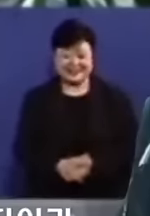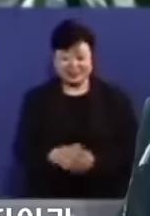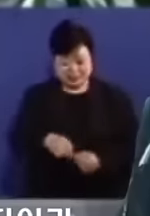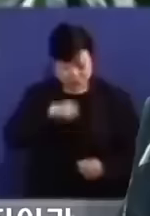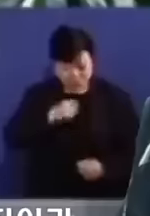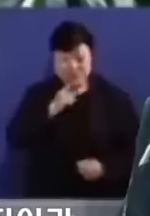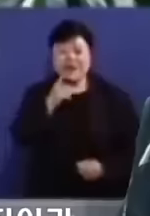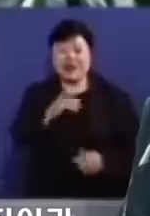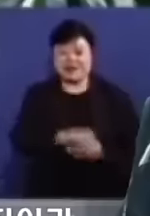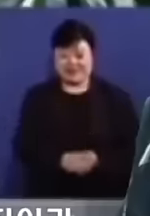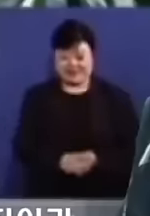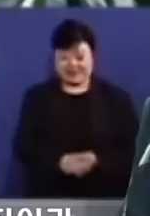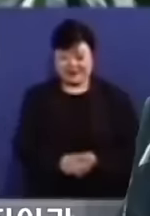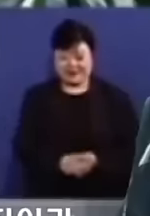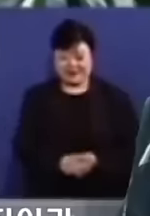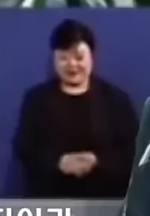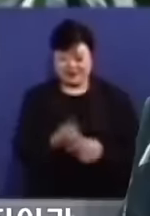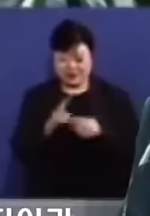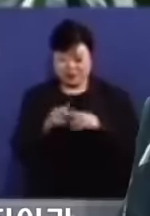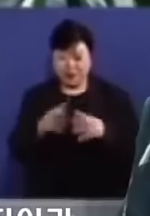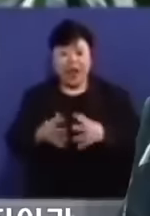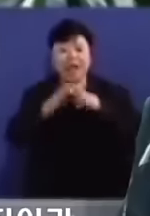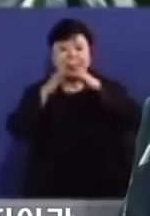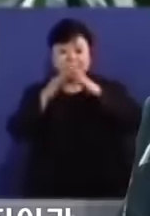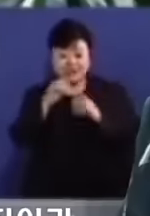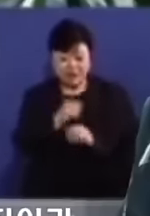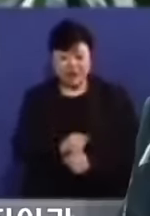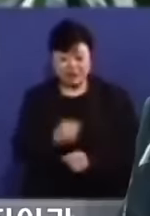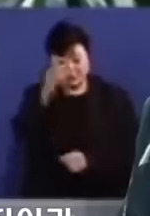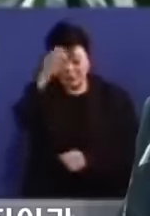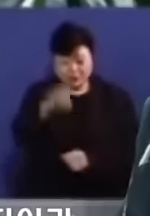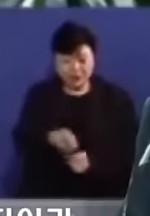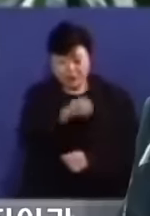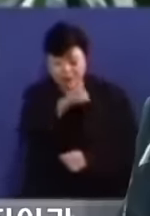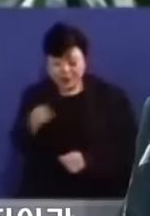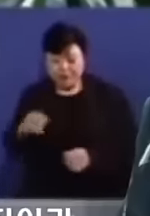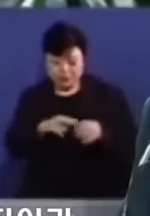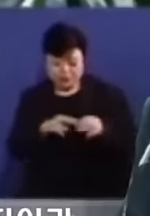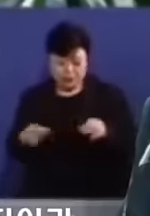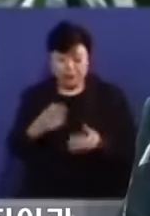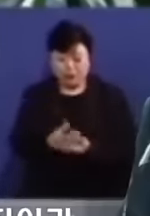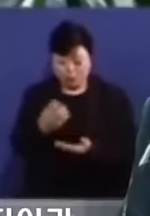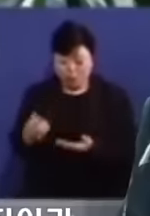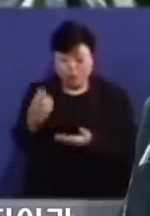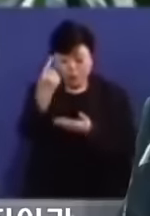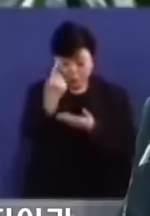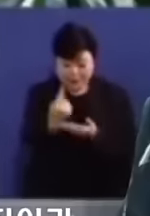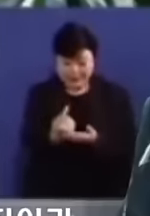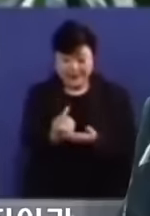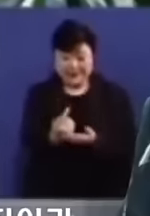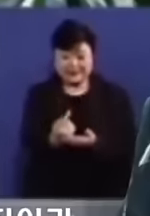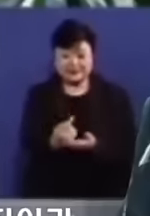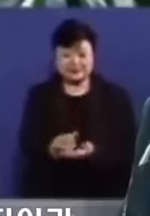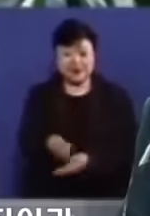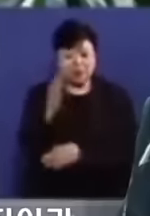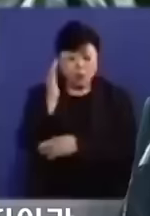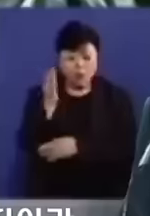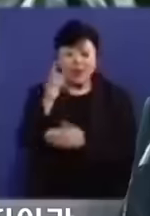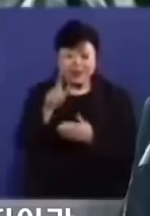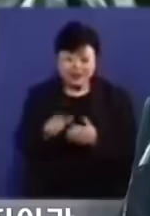솔직한 말로 제가 교회를 개척하고 서대문 여의도로 나와서 목회할